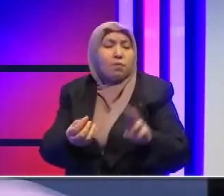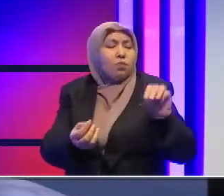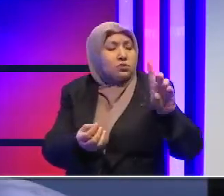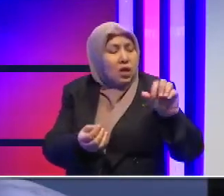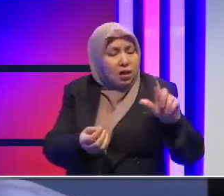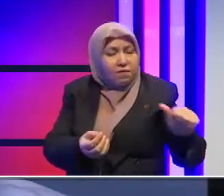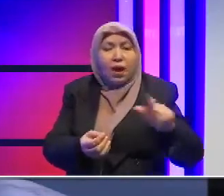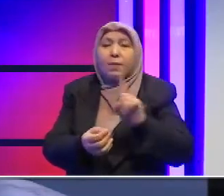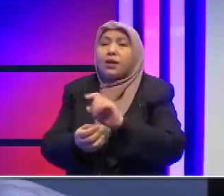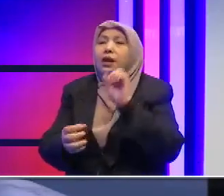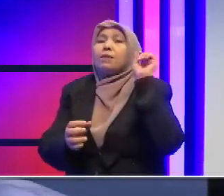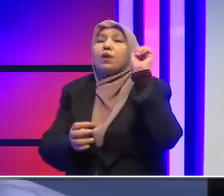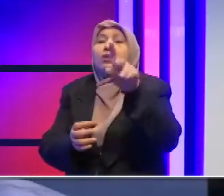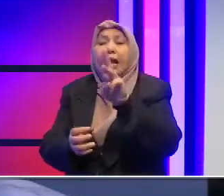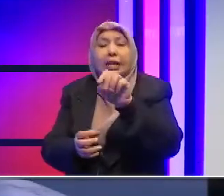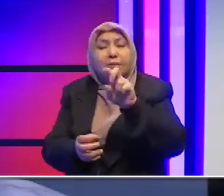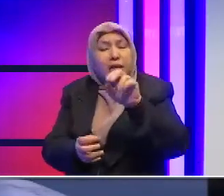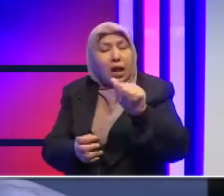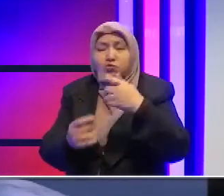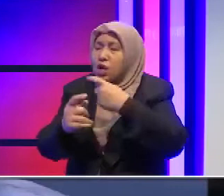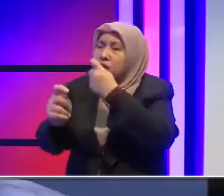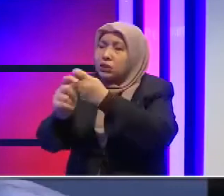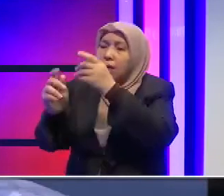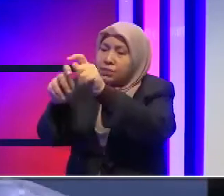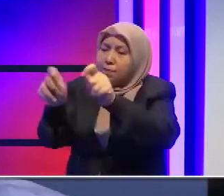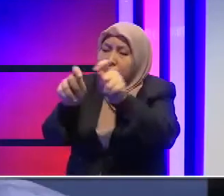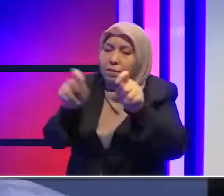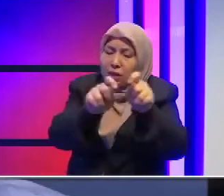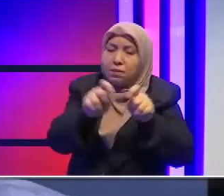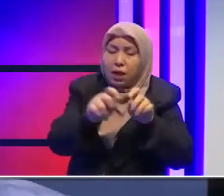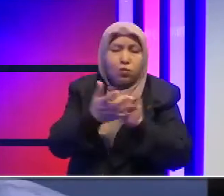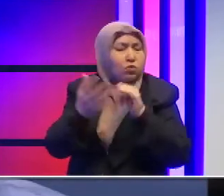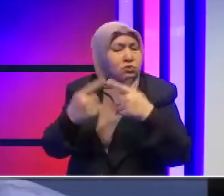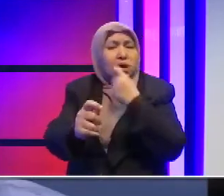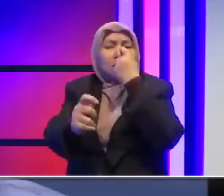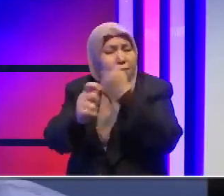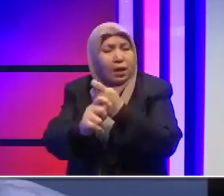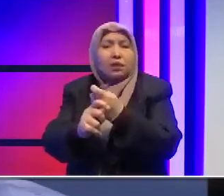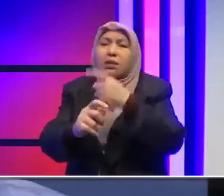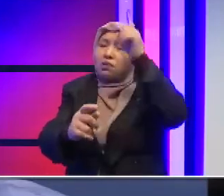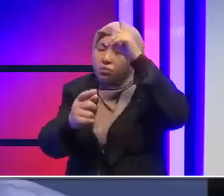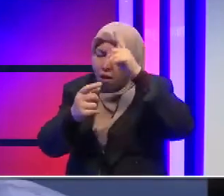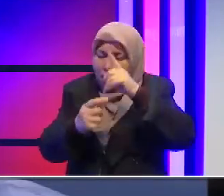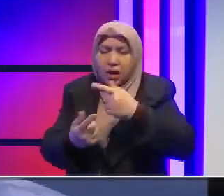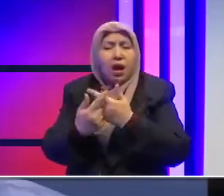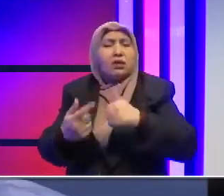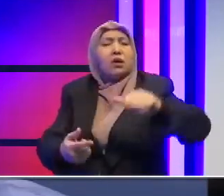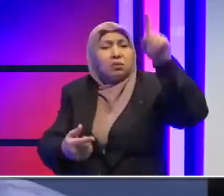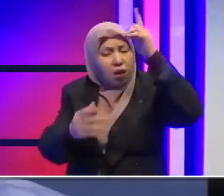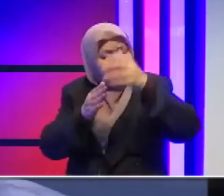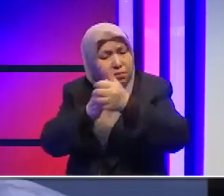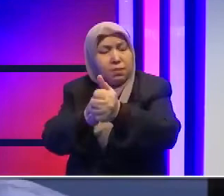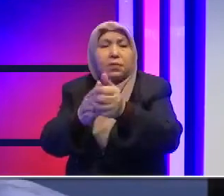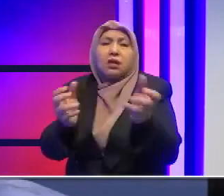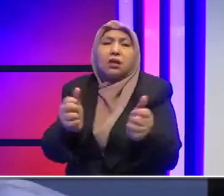Muzdalifah, nak mana nak melontarnya di Mina. Dan ketika mana kita nak buat sekalian benda tersebut, datangnya daripada Allah dipimpin